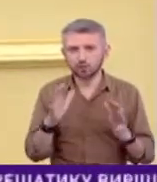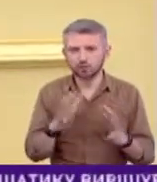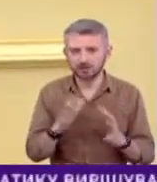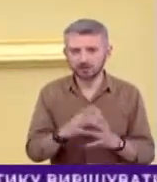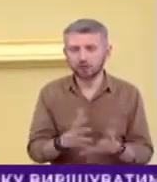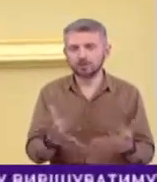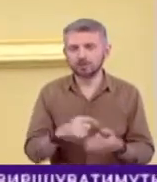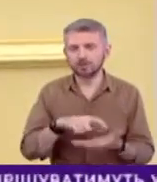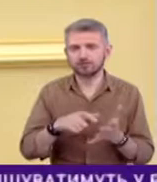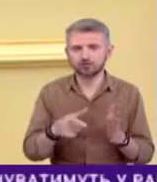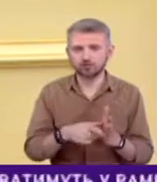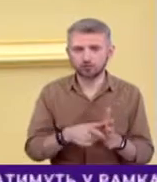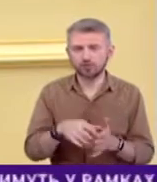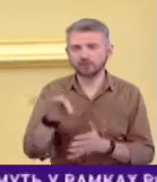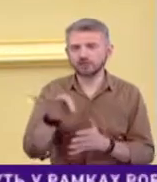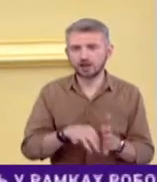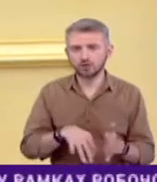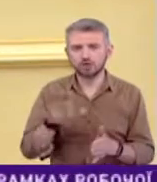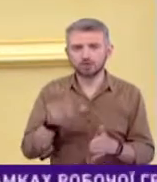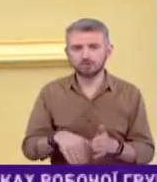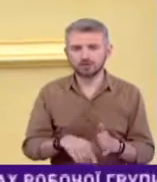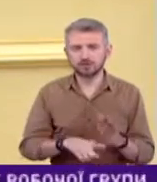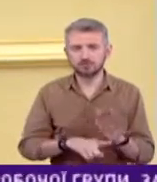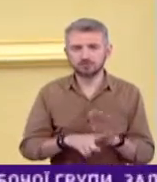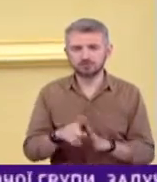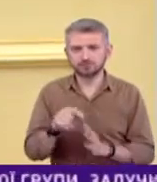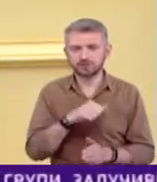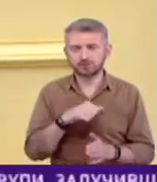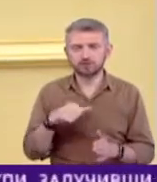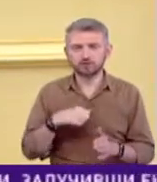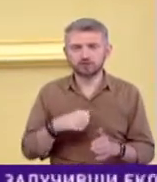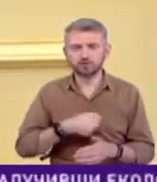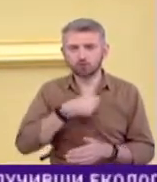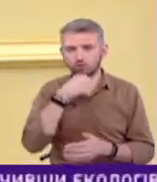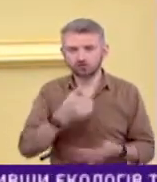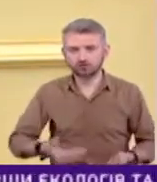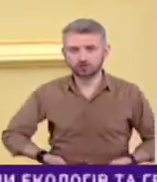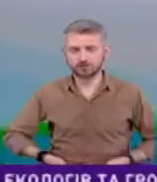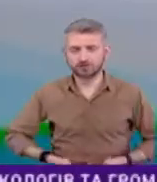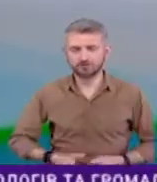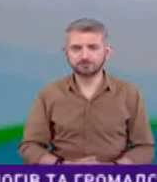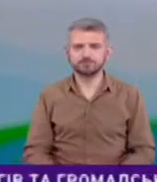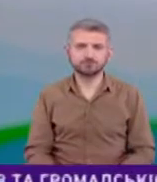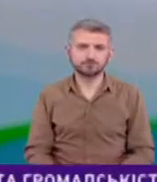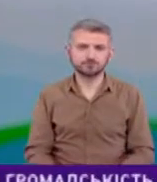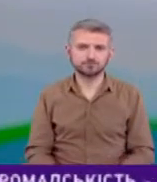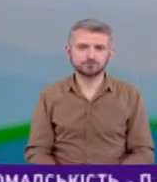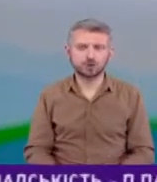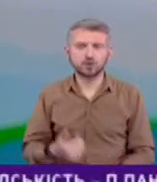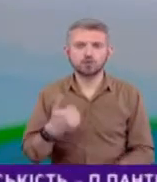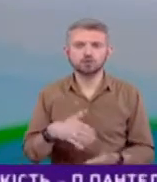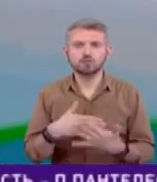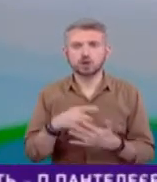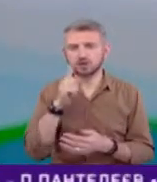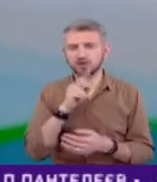отримали житло відразу після входу в самостійне доросле життя. Вже майже